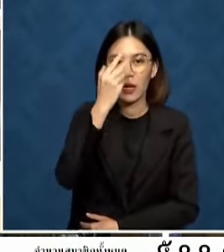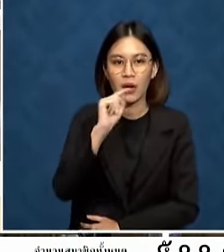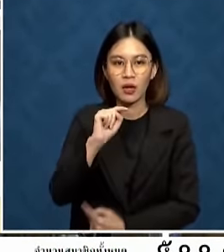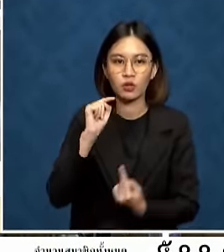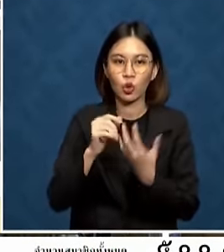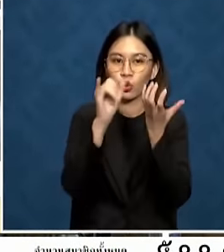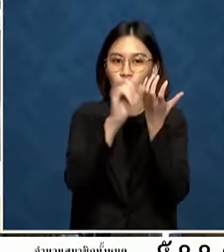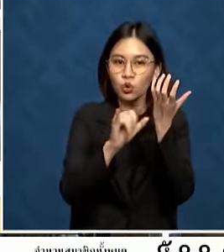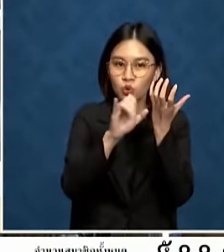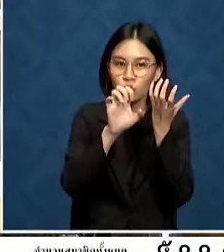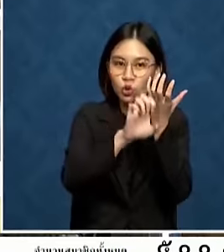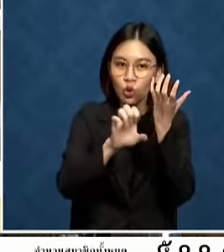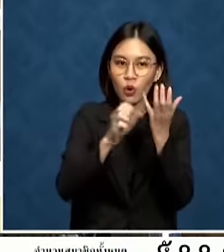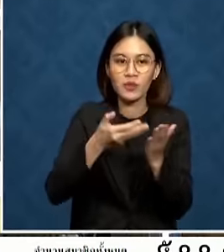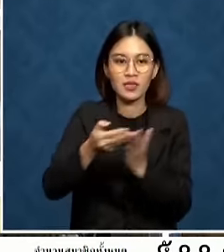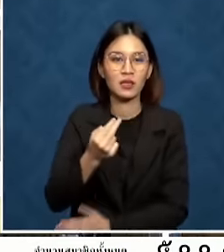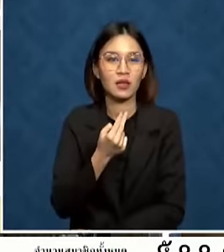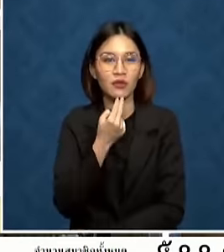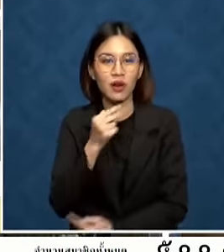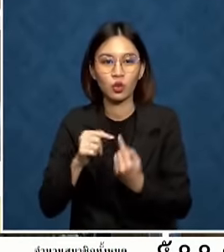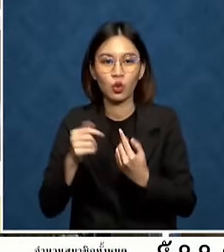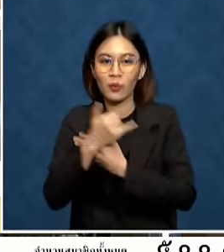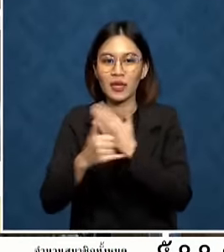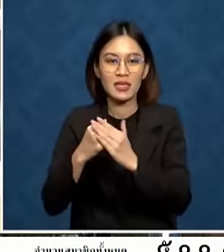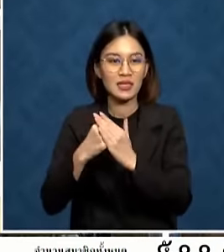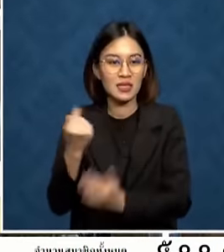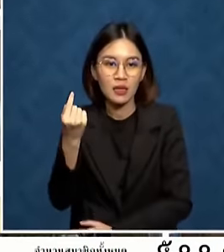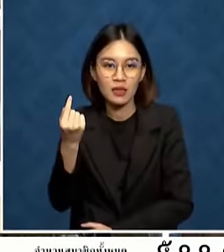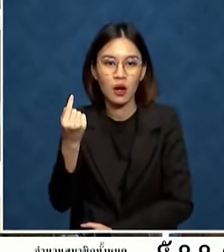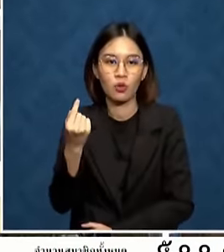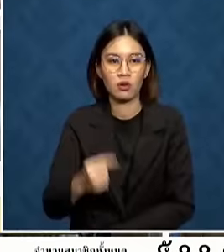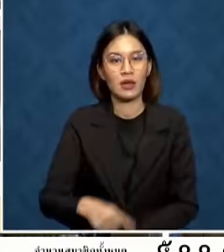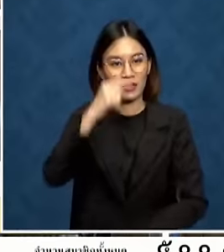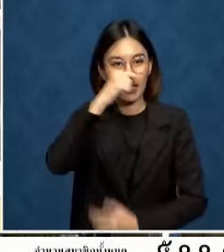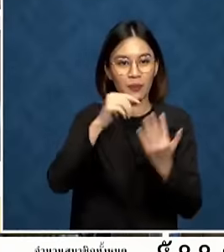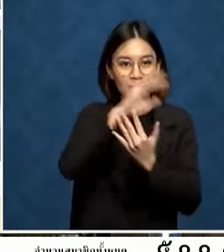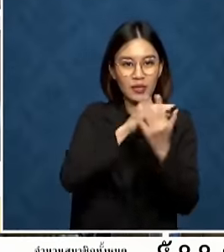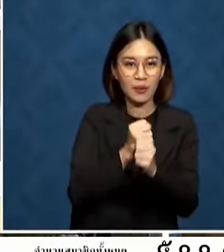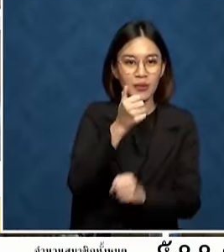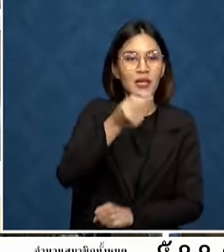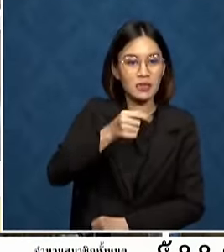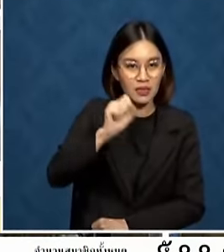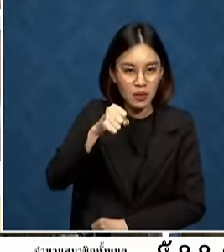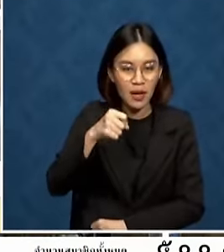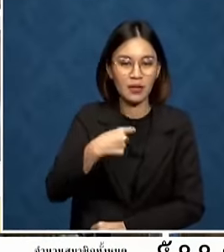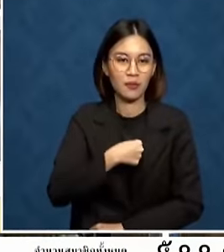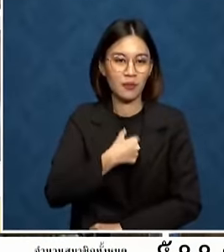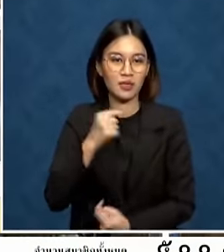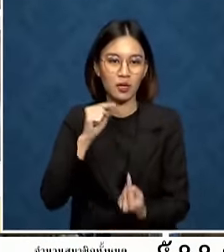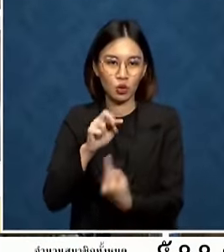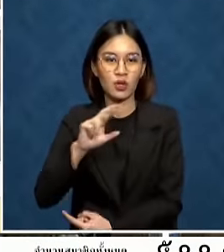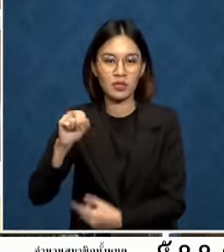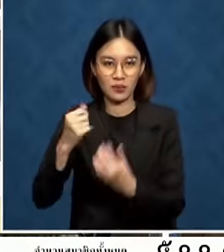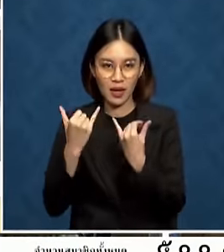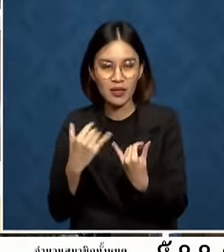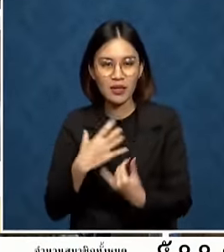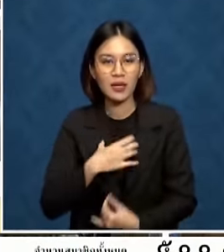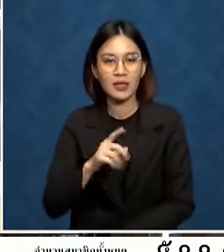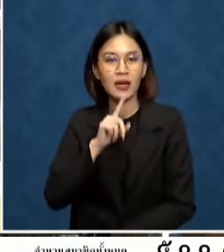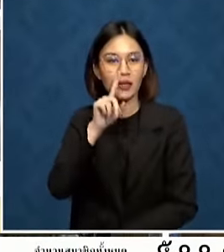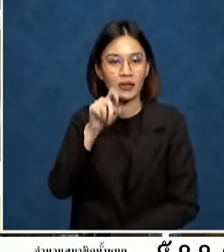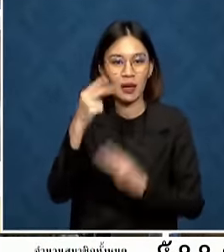ยุโรปเขายังซื้อแค่แบตเตอรี่จากประเทศจีนเราจะทำได้จริงๆใช่ไหมครับท่านช่วยให้ความมั่นใจต่อสภาแห่งนี้หน่อยอยากเรียนท่าน